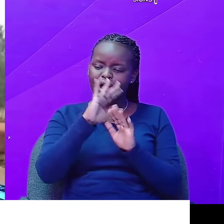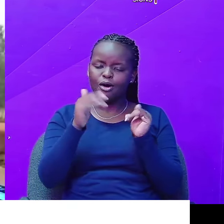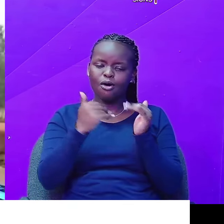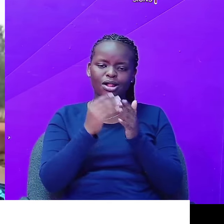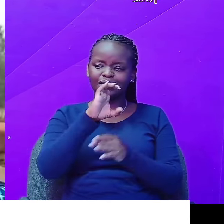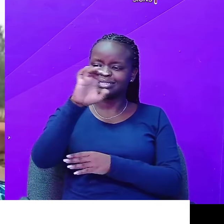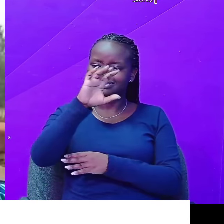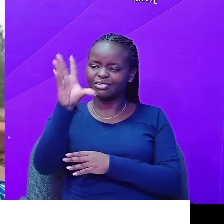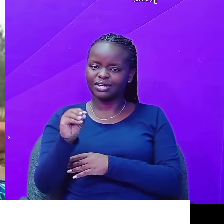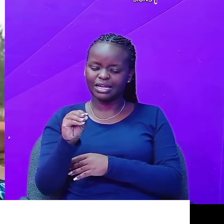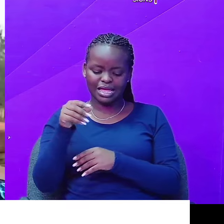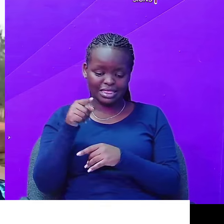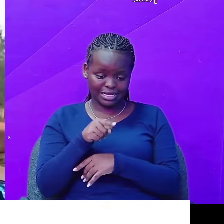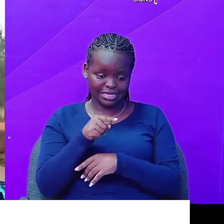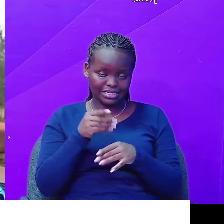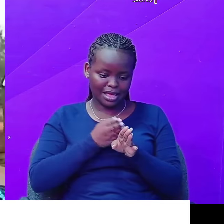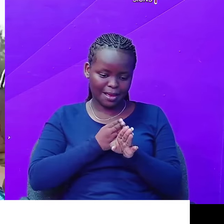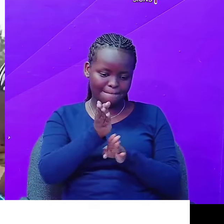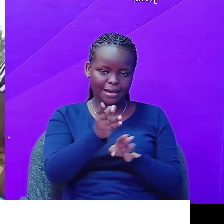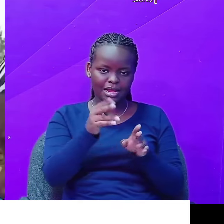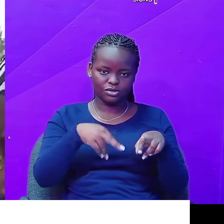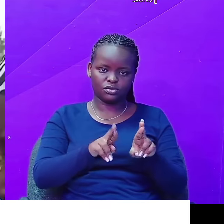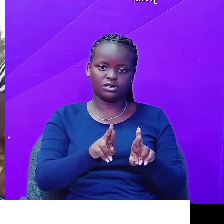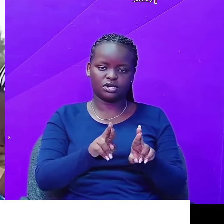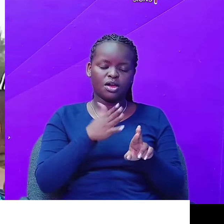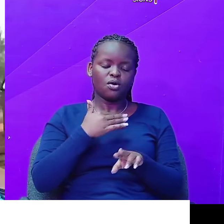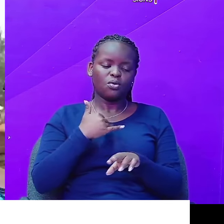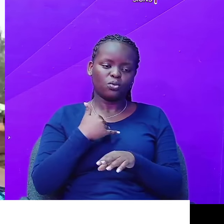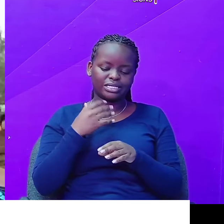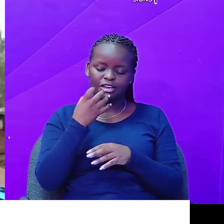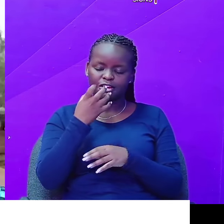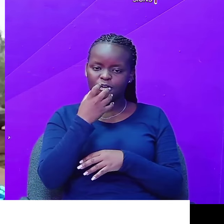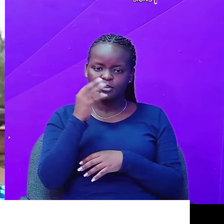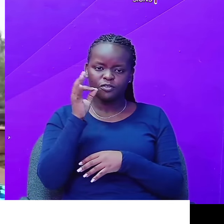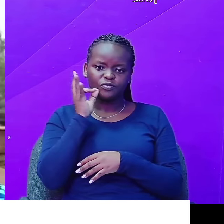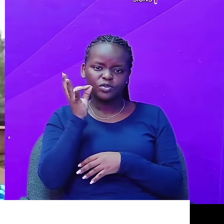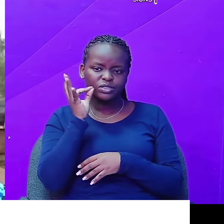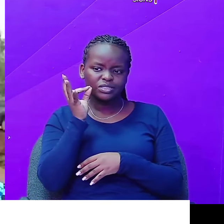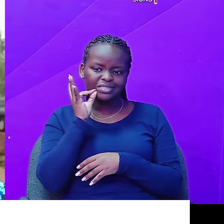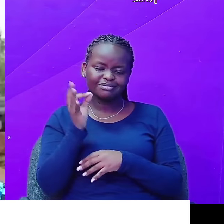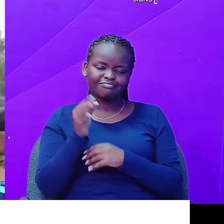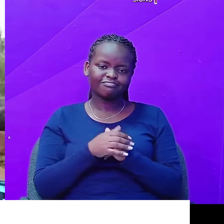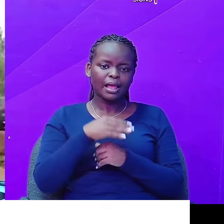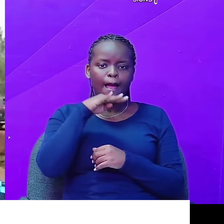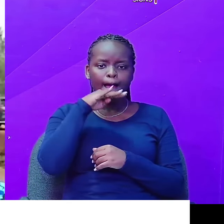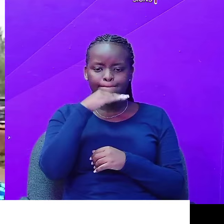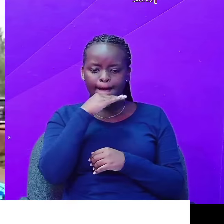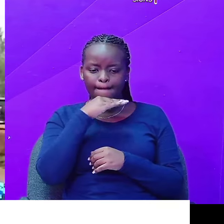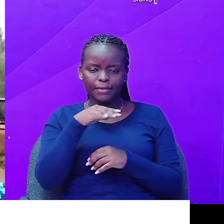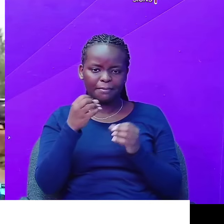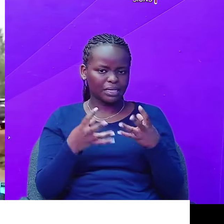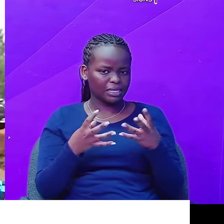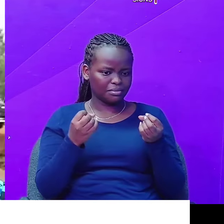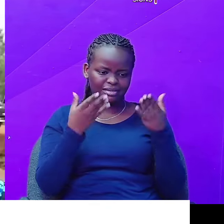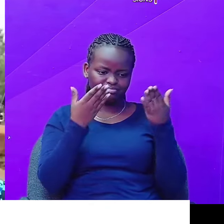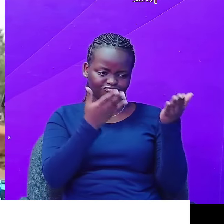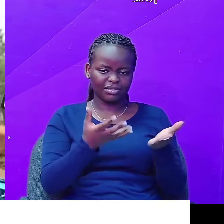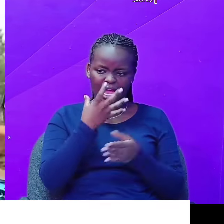road ni iko hapa Emali. Ukitoa matunda kule kama maembe yanavunwa sana huko Makueni,